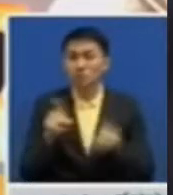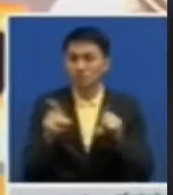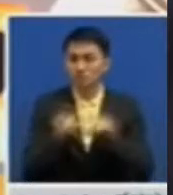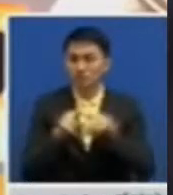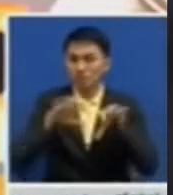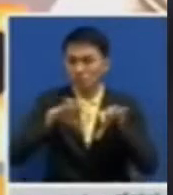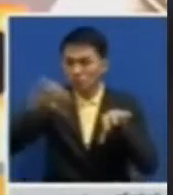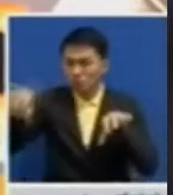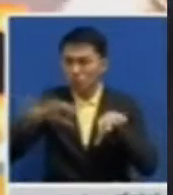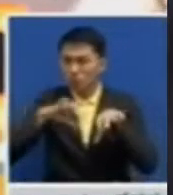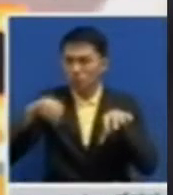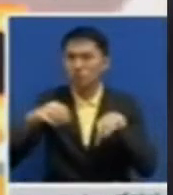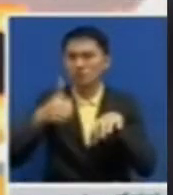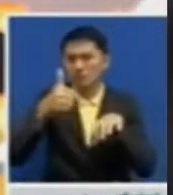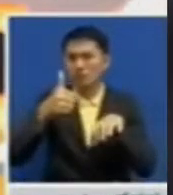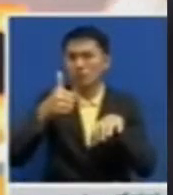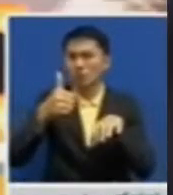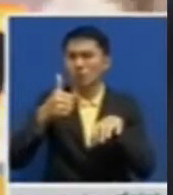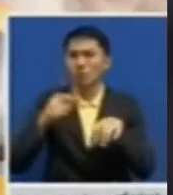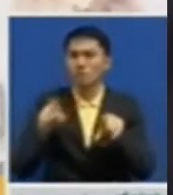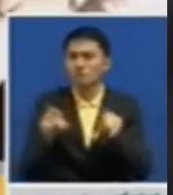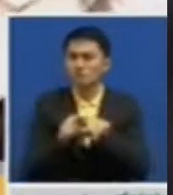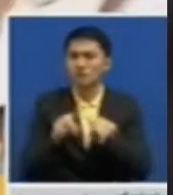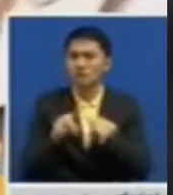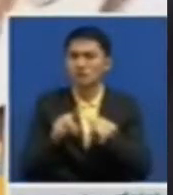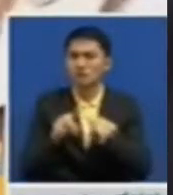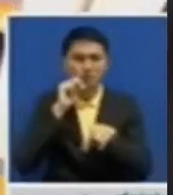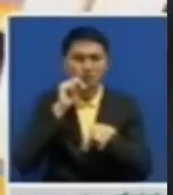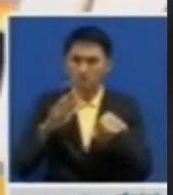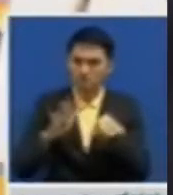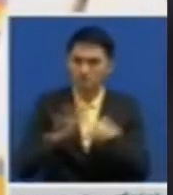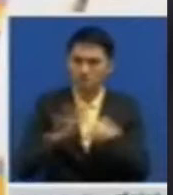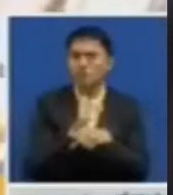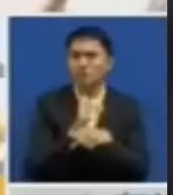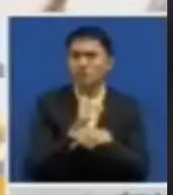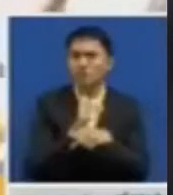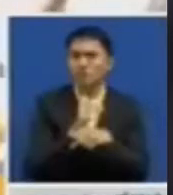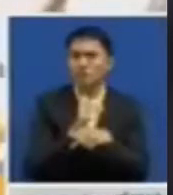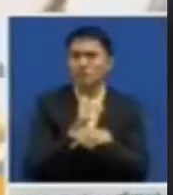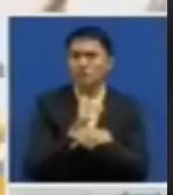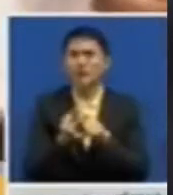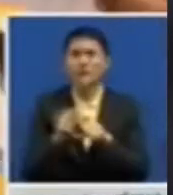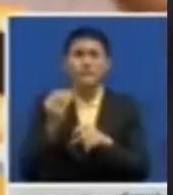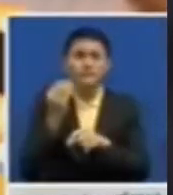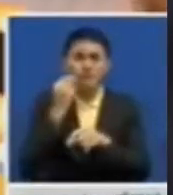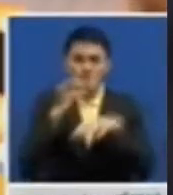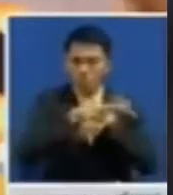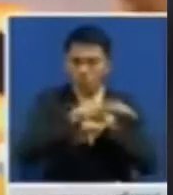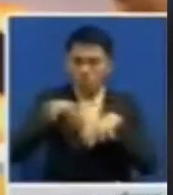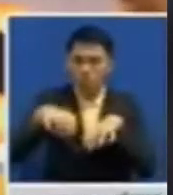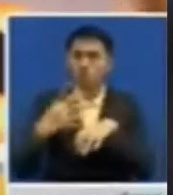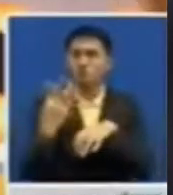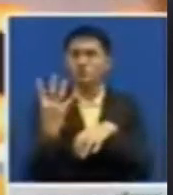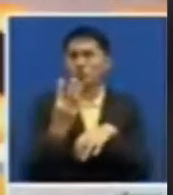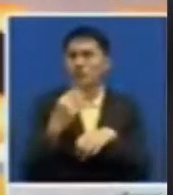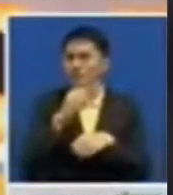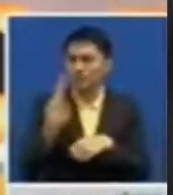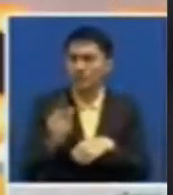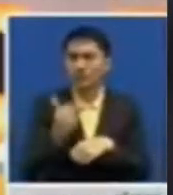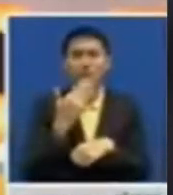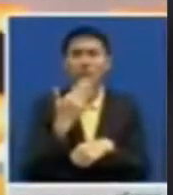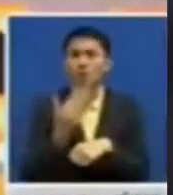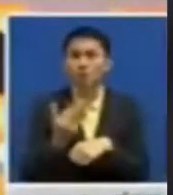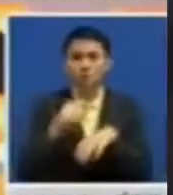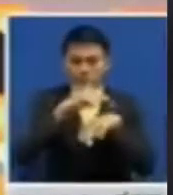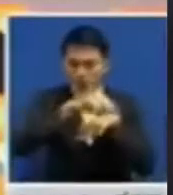ๆแล้วที่แห่งนี้นะครับสามารถใช้ได้ทั้ง4หมู่บ้านนะครับระหว่างบ้านดงยางซึ่งเป็นบ้านหลักแล้วก็บ้านวังจ